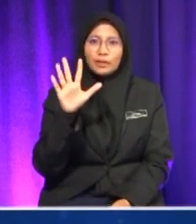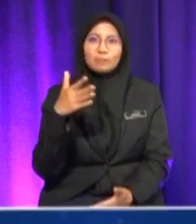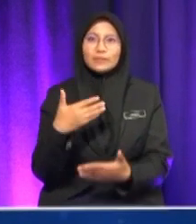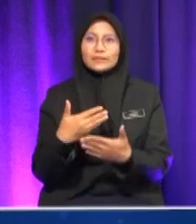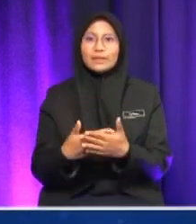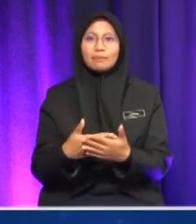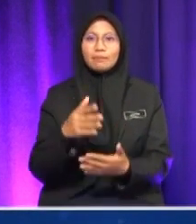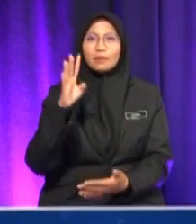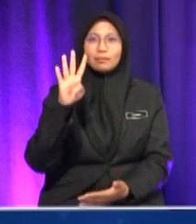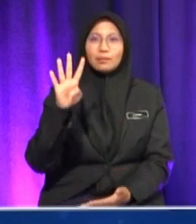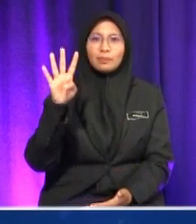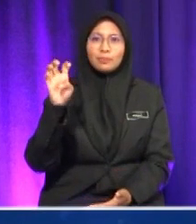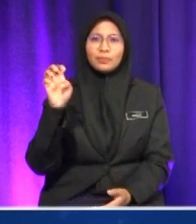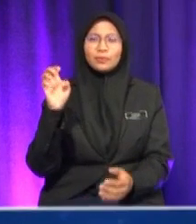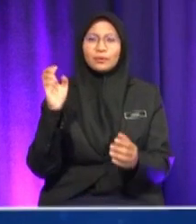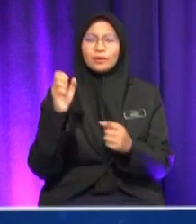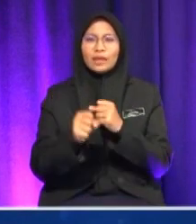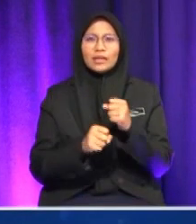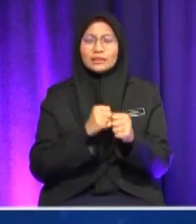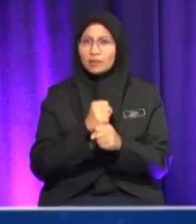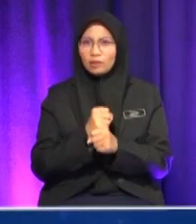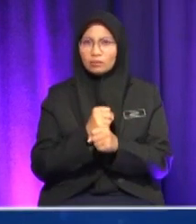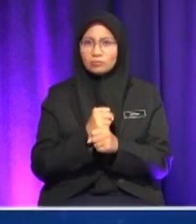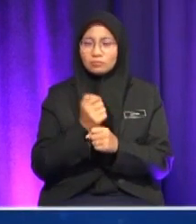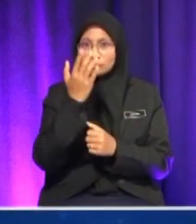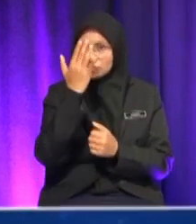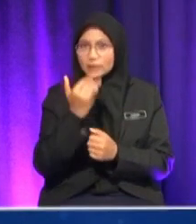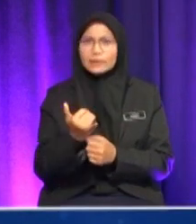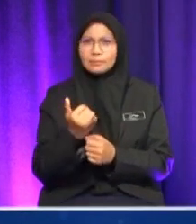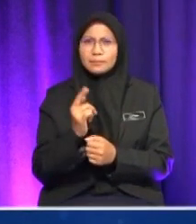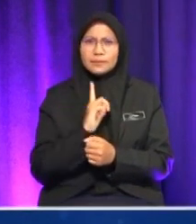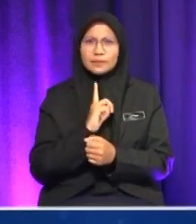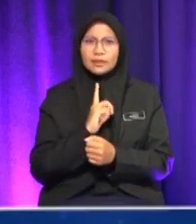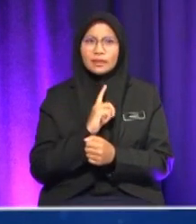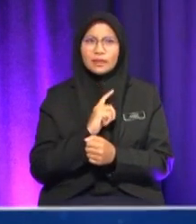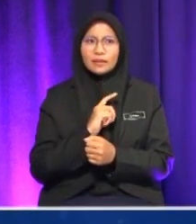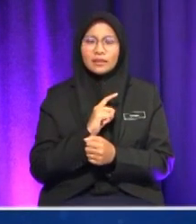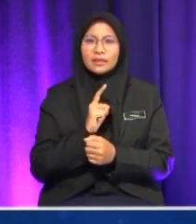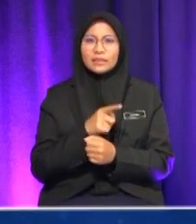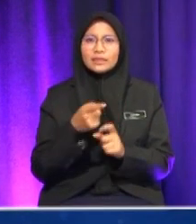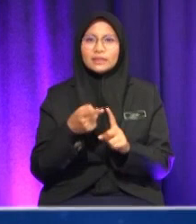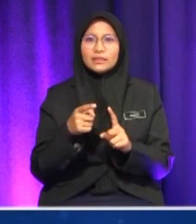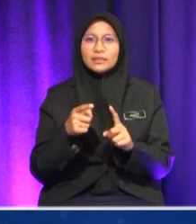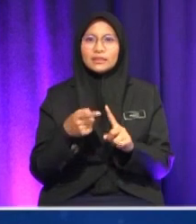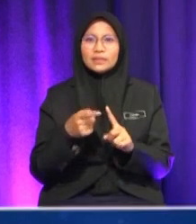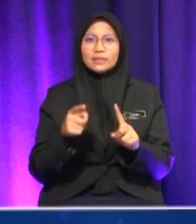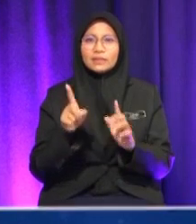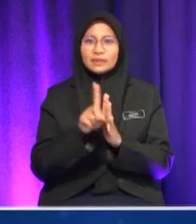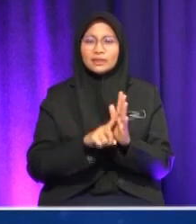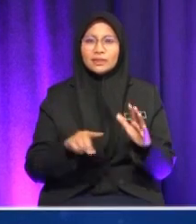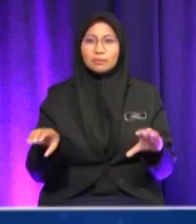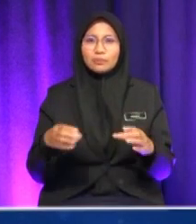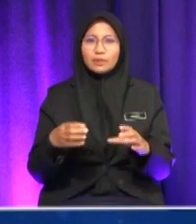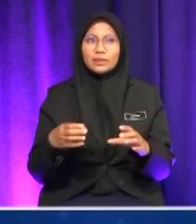adalah golongan muda. Kenapa agaknya? Mari kita lihat. Sebelum itu, kajian ini telah pun dibuat oleh Laporan Kajian Pemantauan Ekonomi